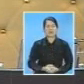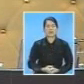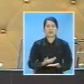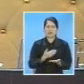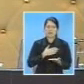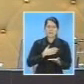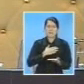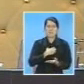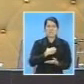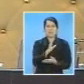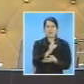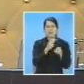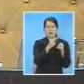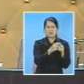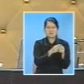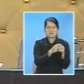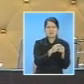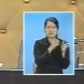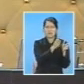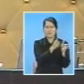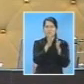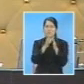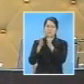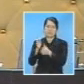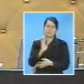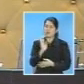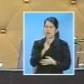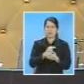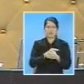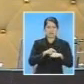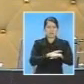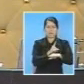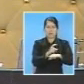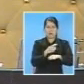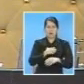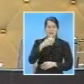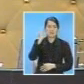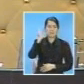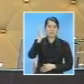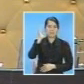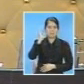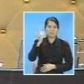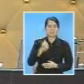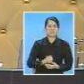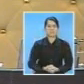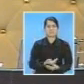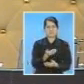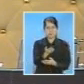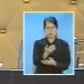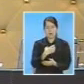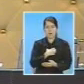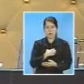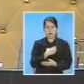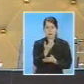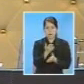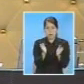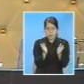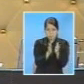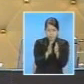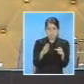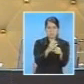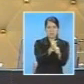ลอื่นก็จะมีการประท้วงอย่างนี้ฮะไม่จบสักทีผมก็อยากฟังเพราะนั้นคุณการุณกรุณาได้สรุปนะครับนะเอาสั้นๆ